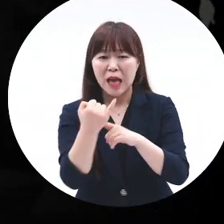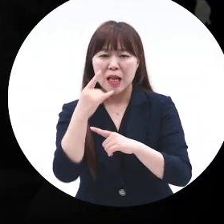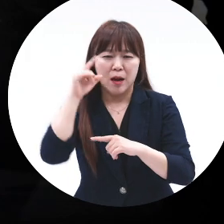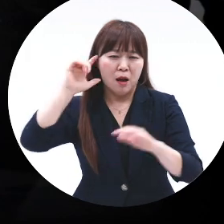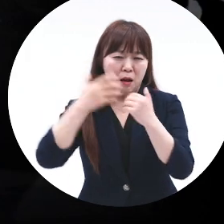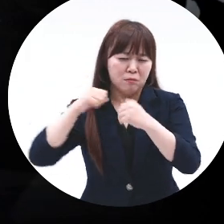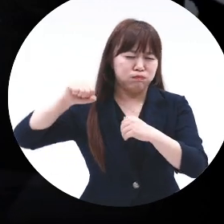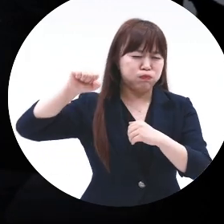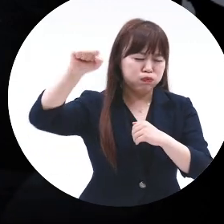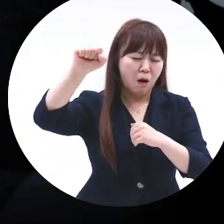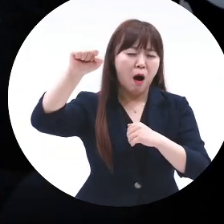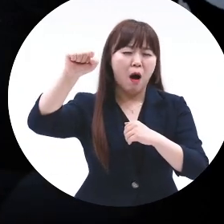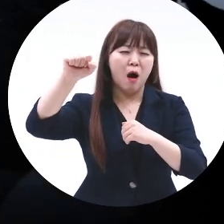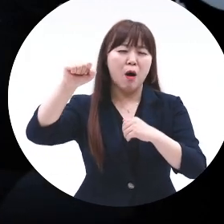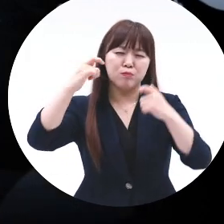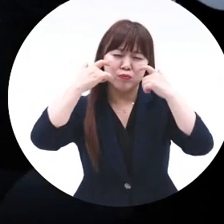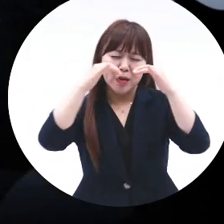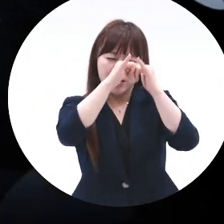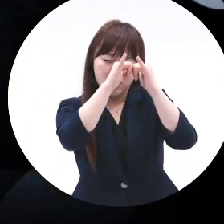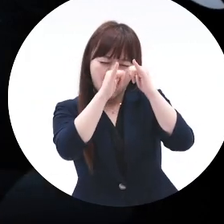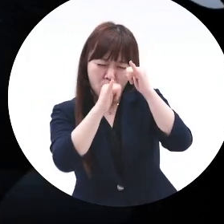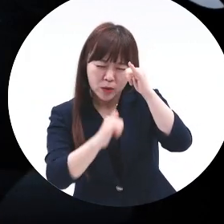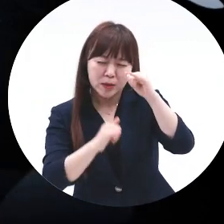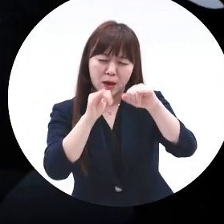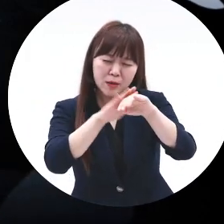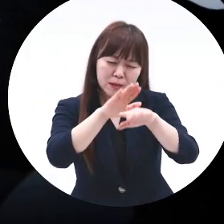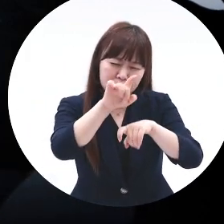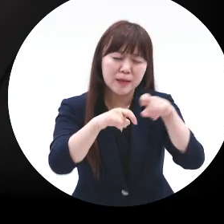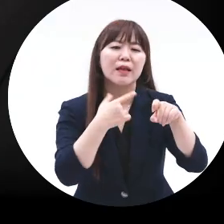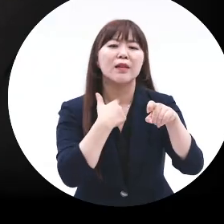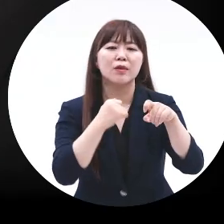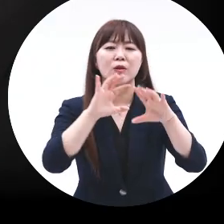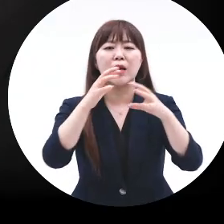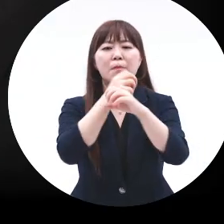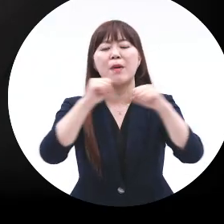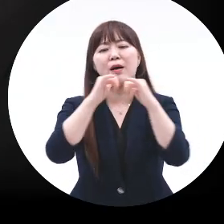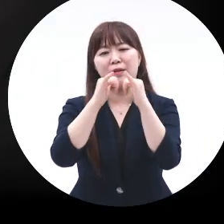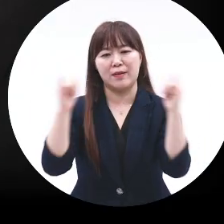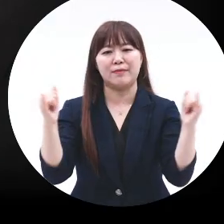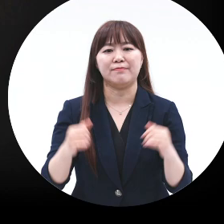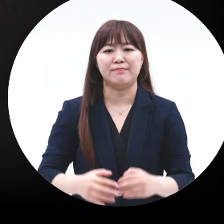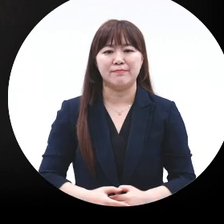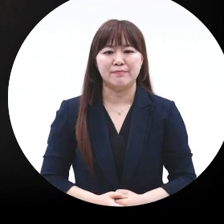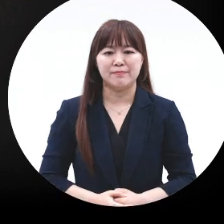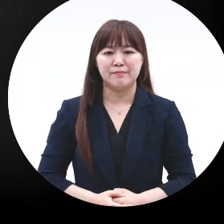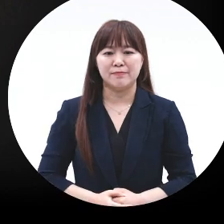항일투쟁의 역사에 분명한 발자국을 남긴 독립운동가였습니다.